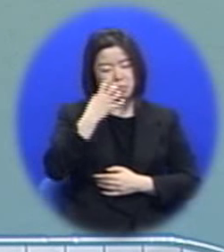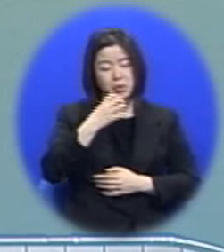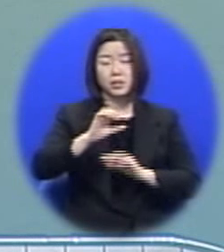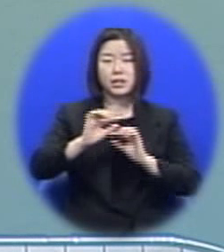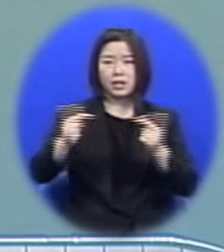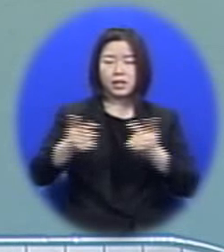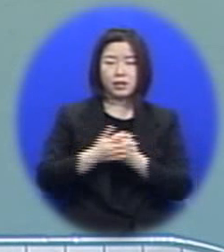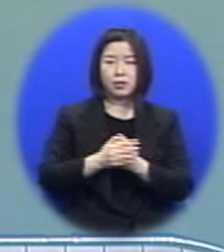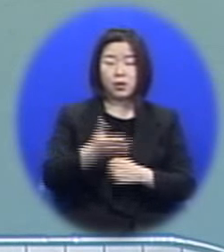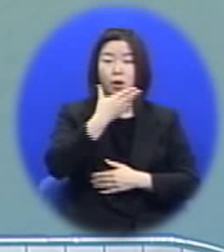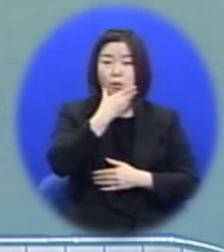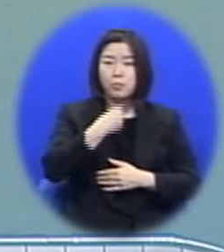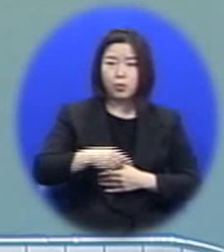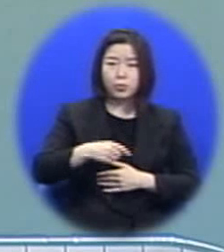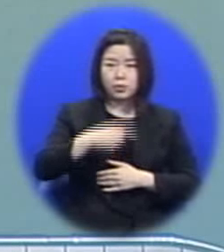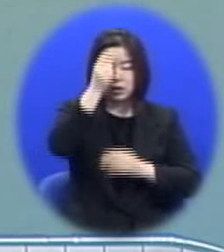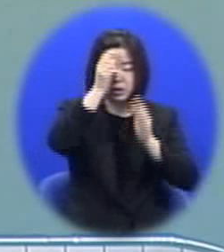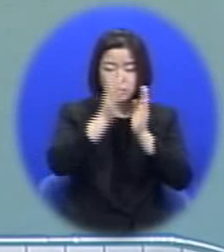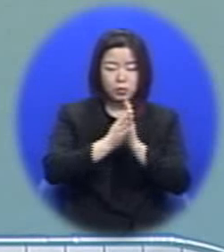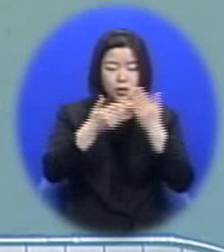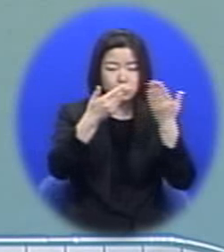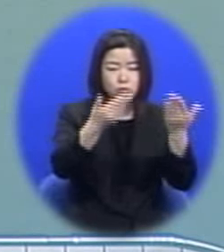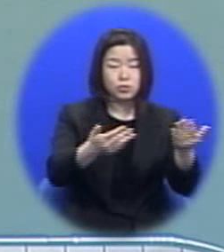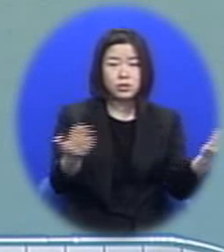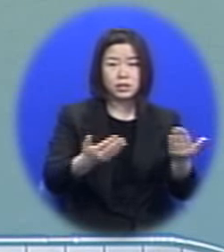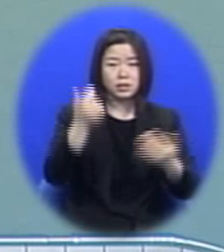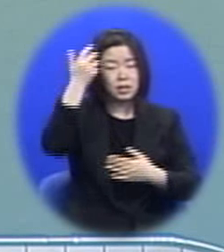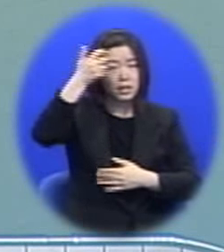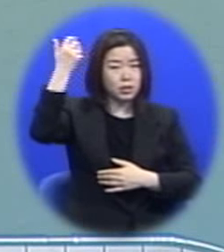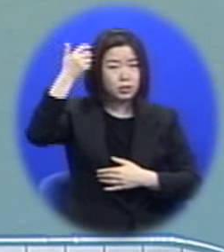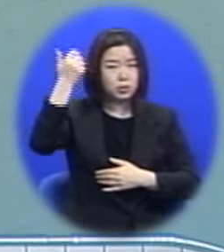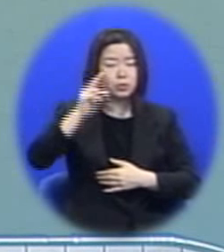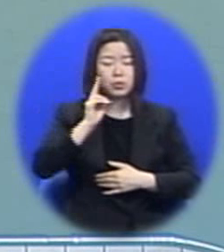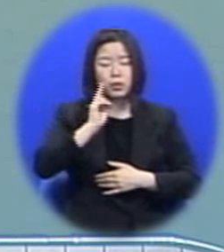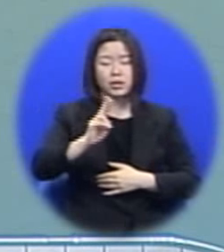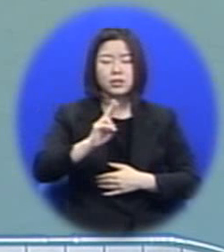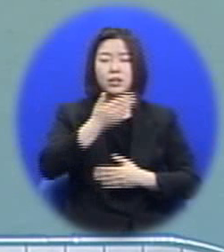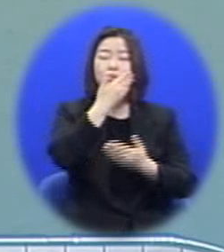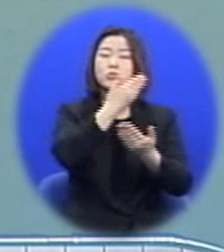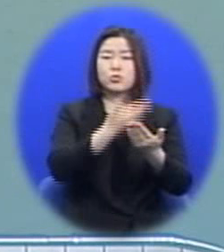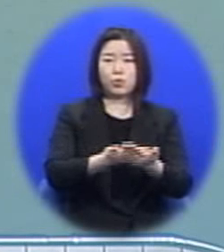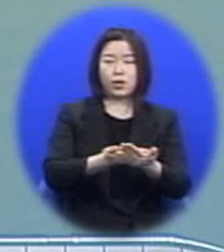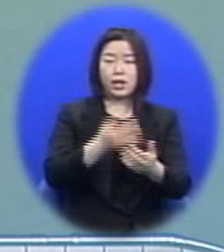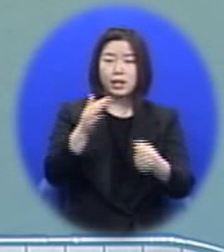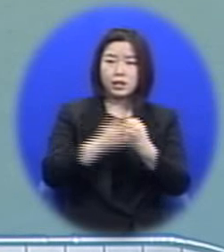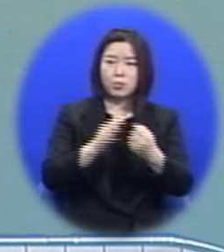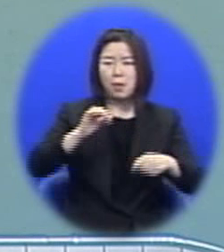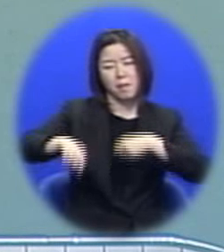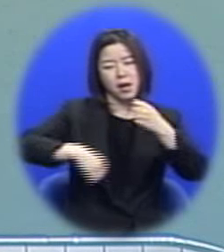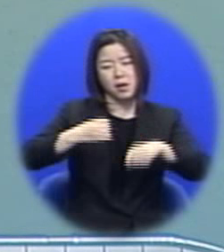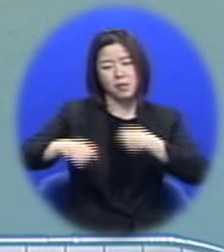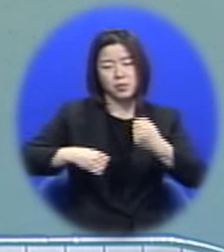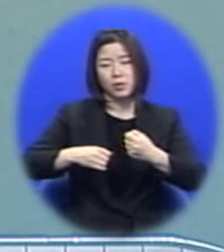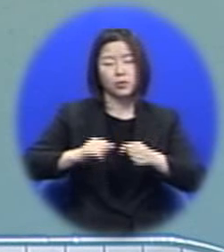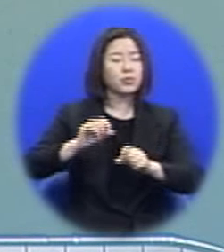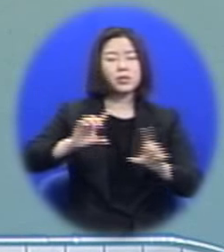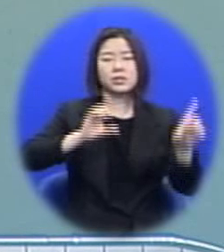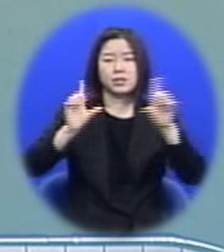일은 영적으로 굉장히 중요한 일이에요. 그래서 함부로 살지 않게 되는 겁니다.